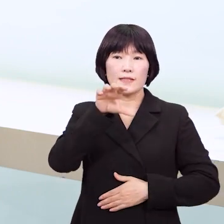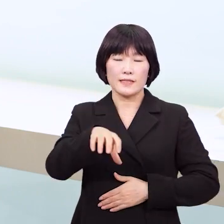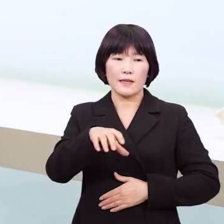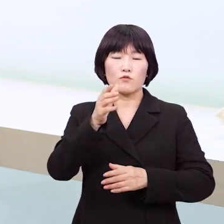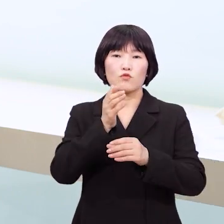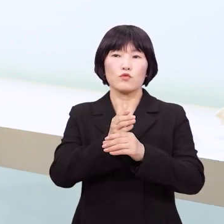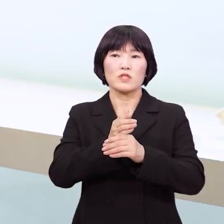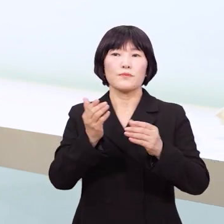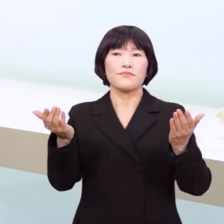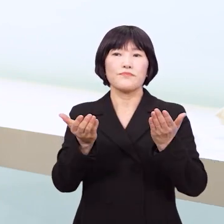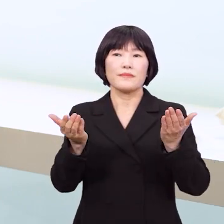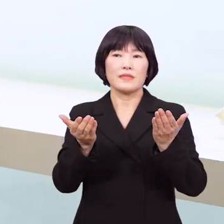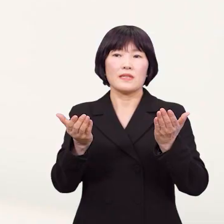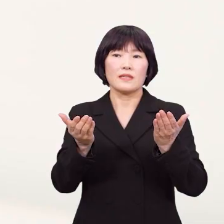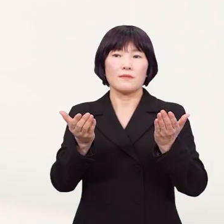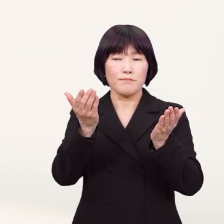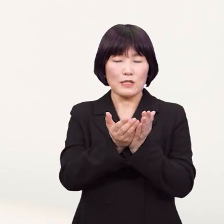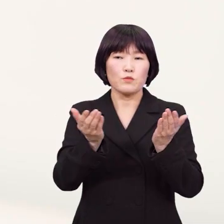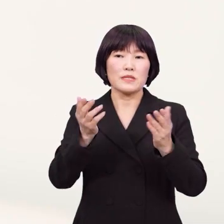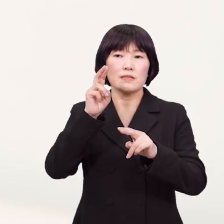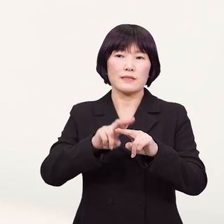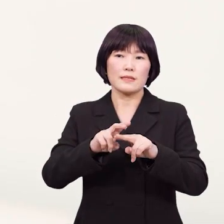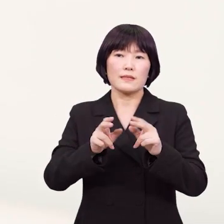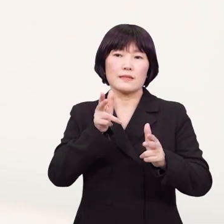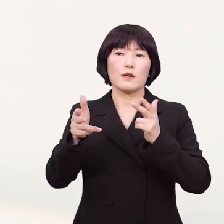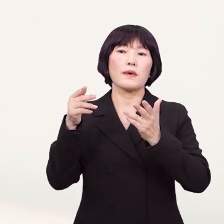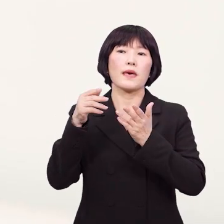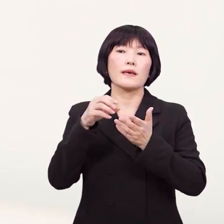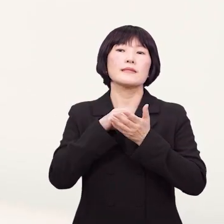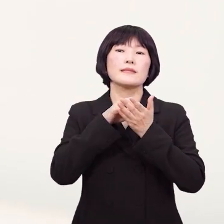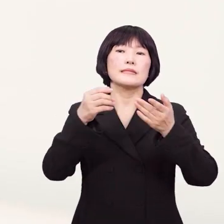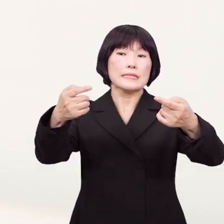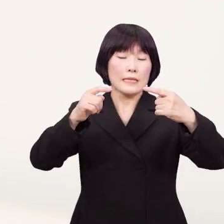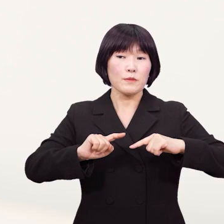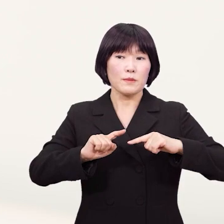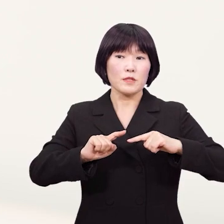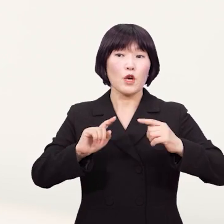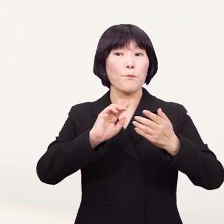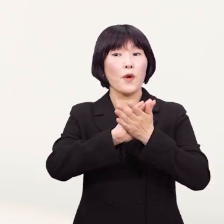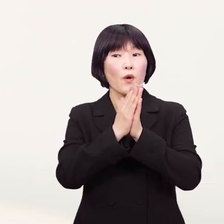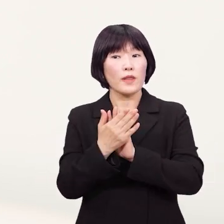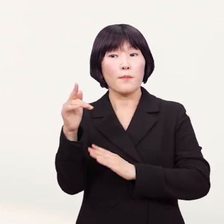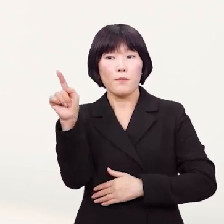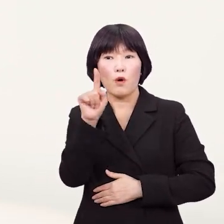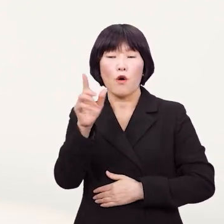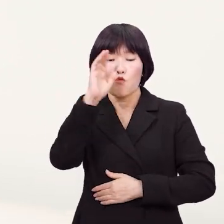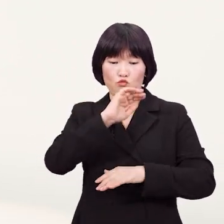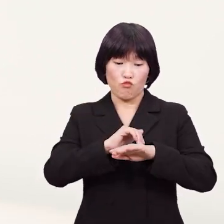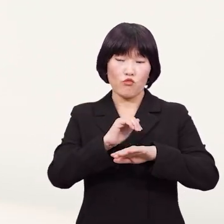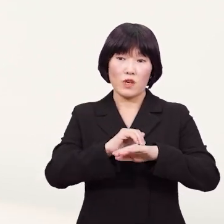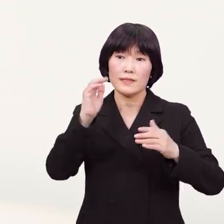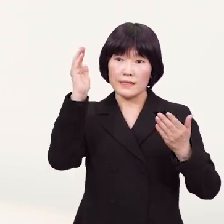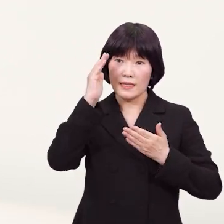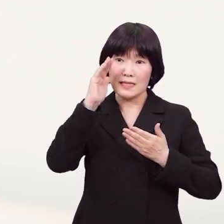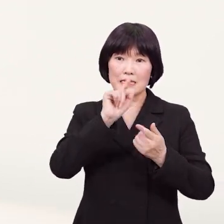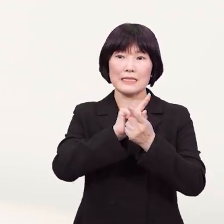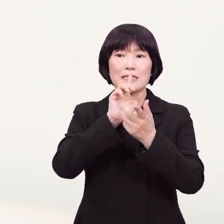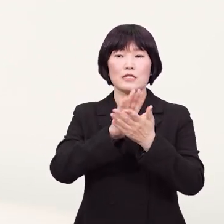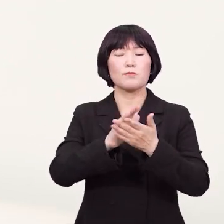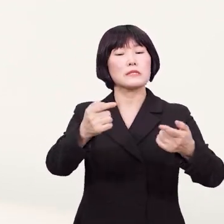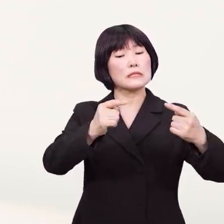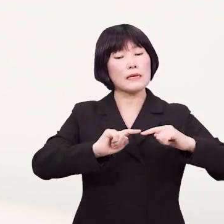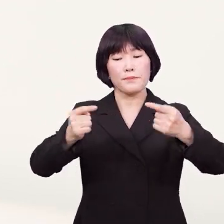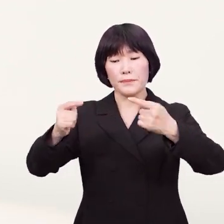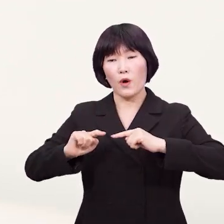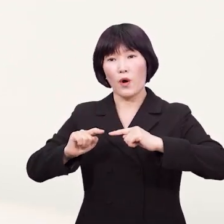변화된 점이나 느낀 점이 있다면? 아무래도 이제 훈련생들이 직접적으로 이제 참여하다 보니까 사업체에 대한 좀 두려움